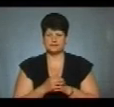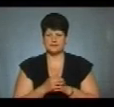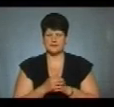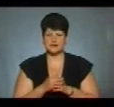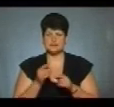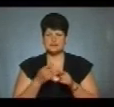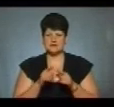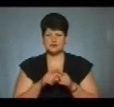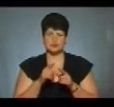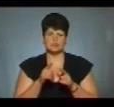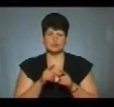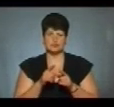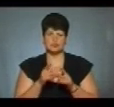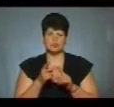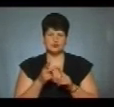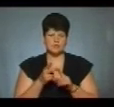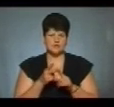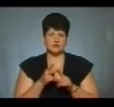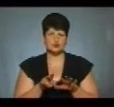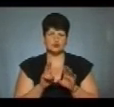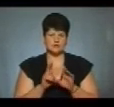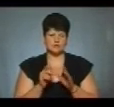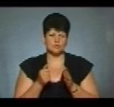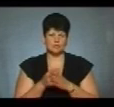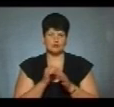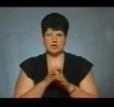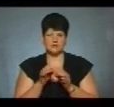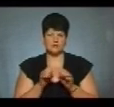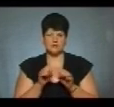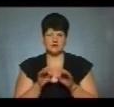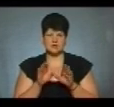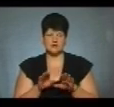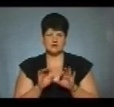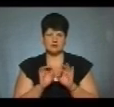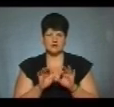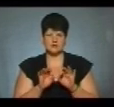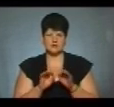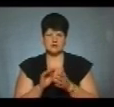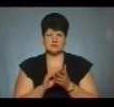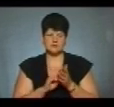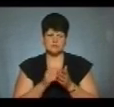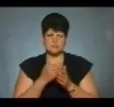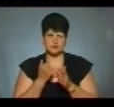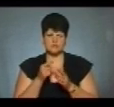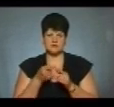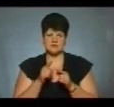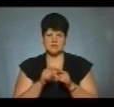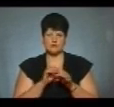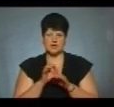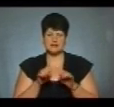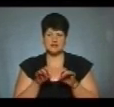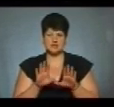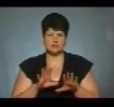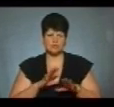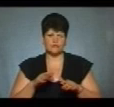Це перше. Друге, до пояснення проекту рішення, до пояснення записки, він має по його говорити, що даний проект рішення був